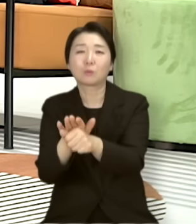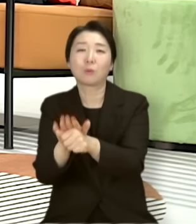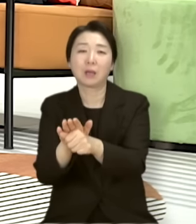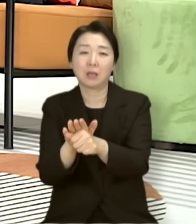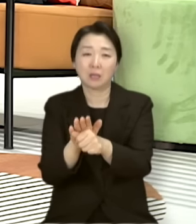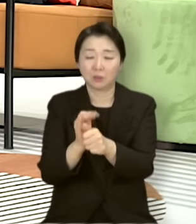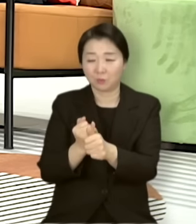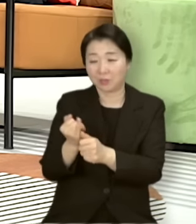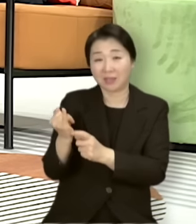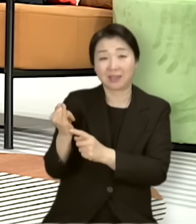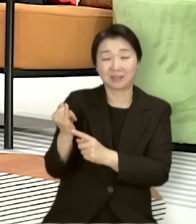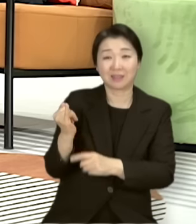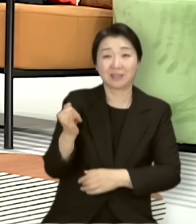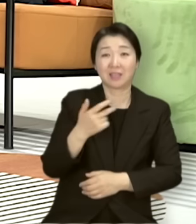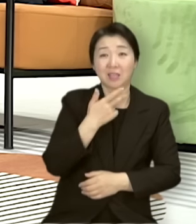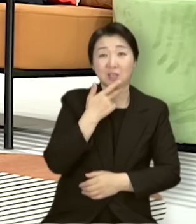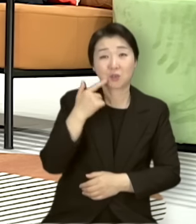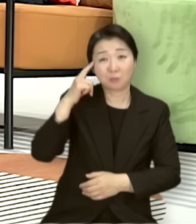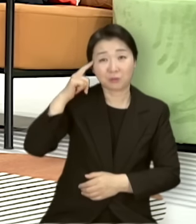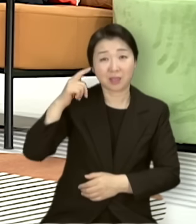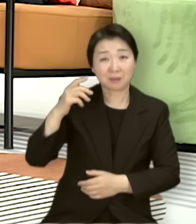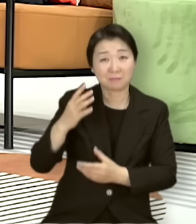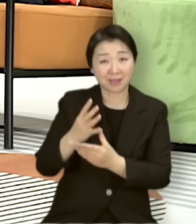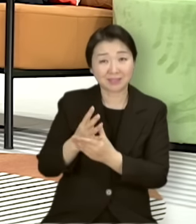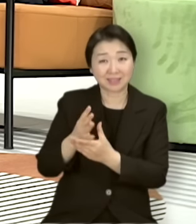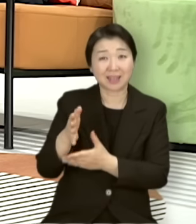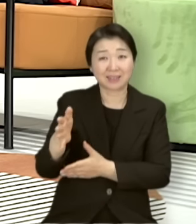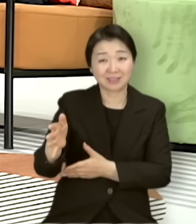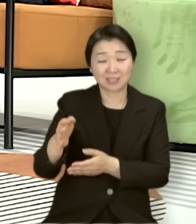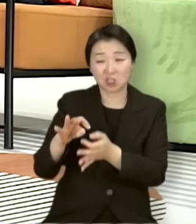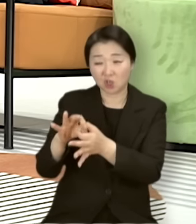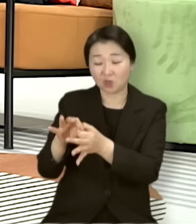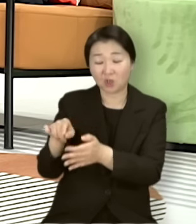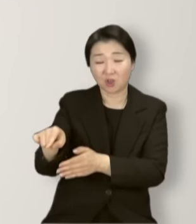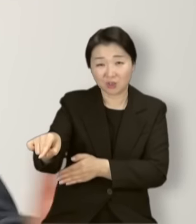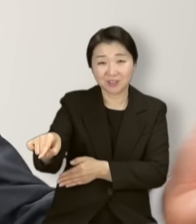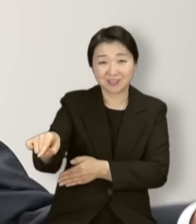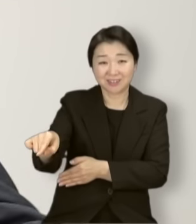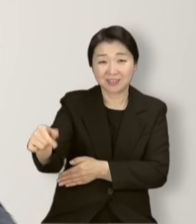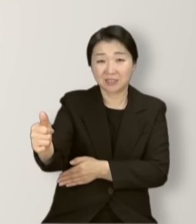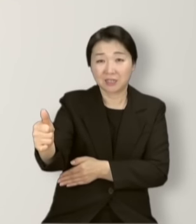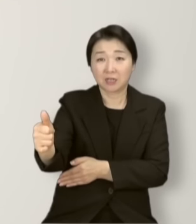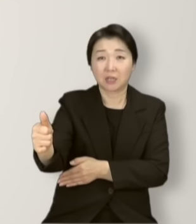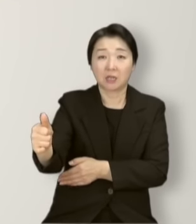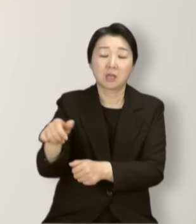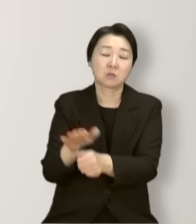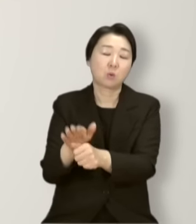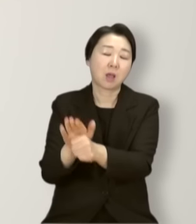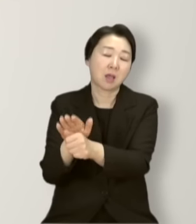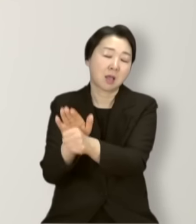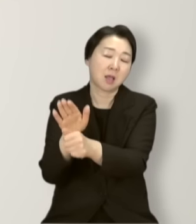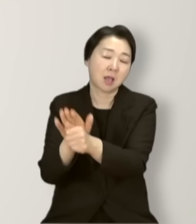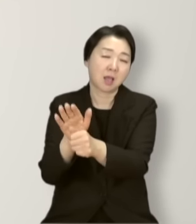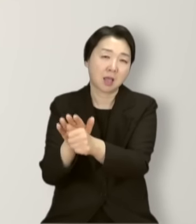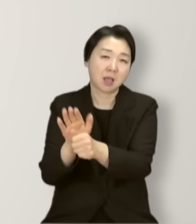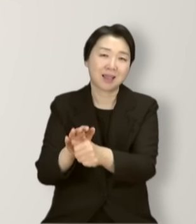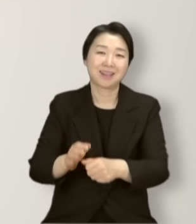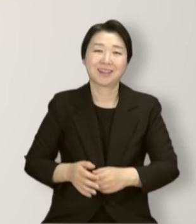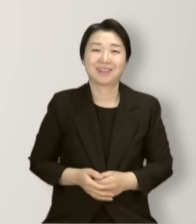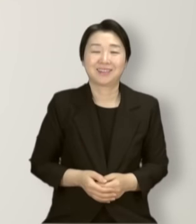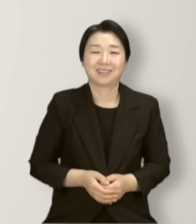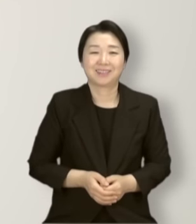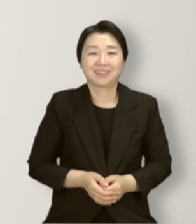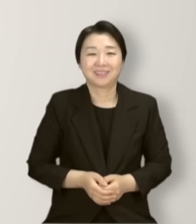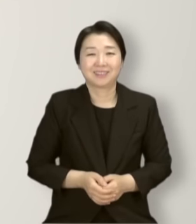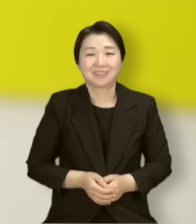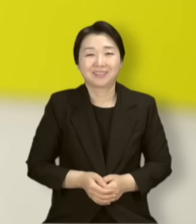영문 박사하는 그 연결을 해서 그 친구한테 아는 지인분 총동원이 된 거지요. 네. 또 그